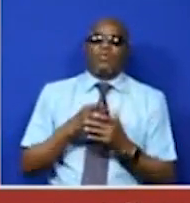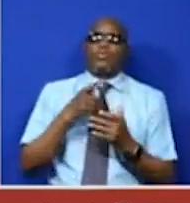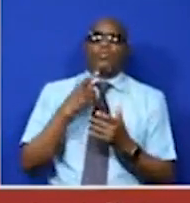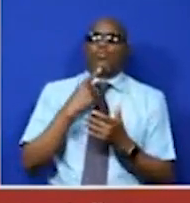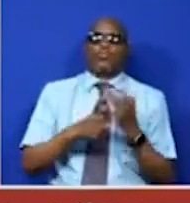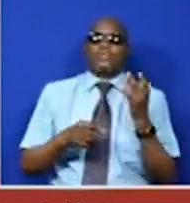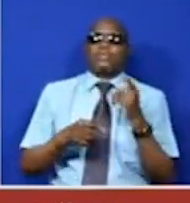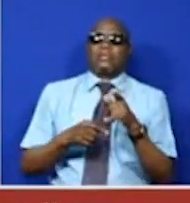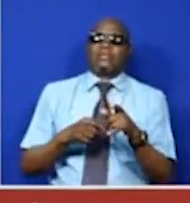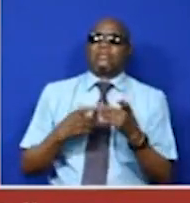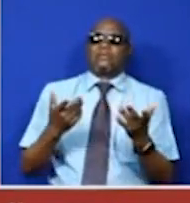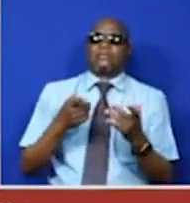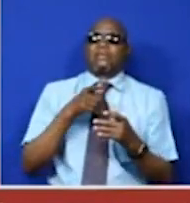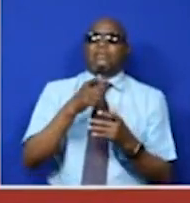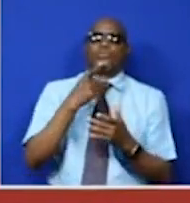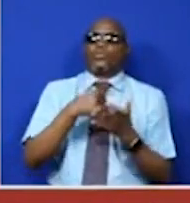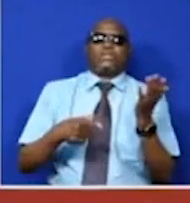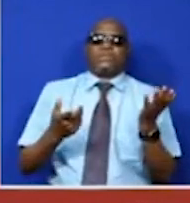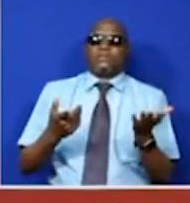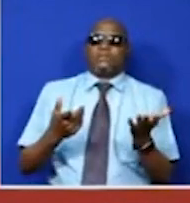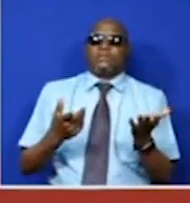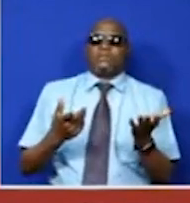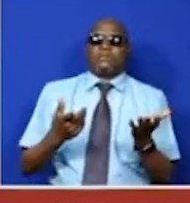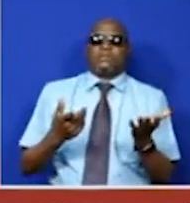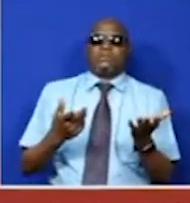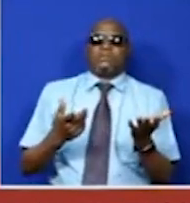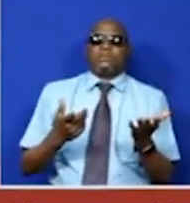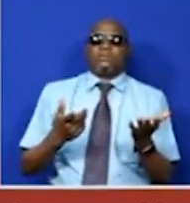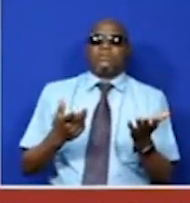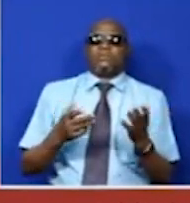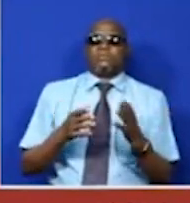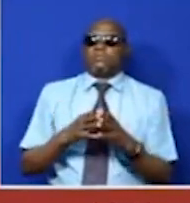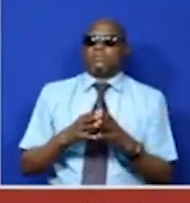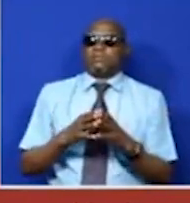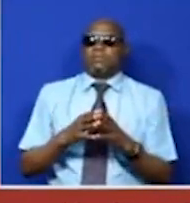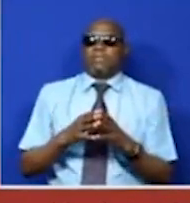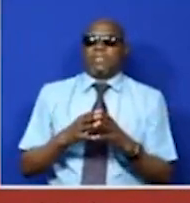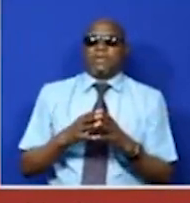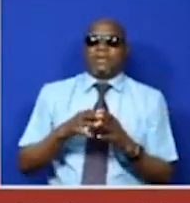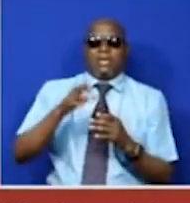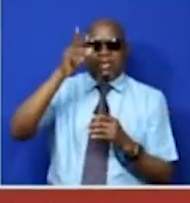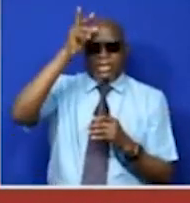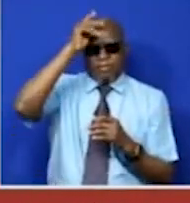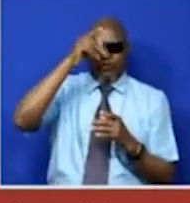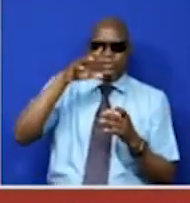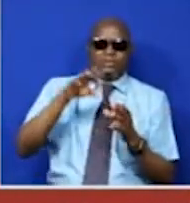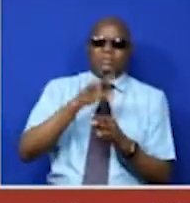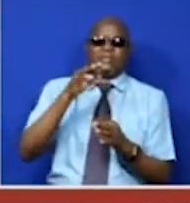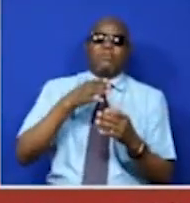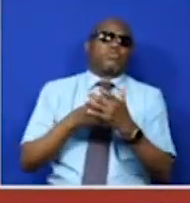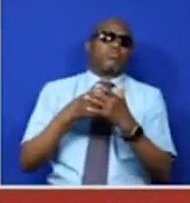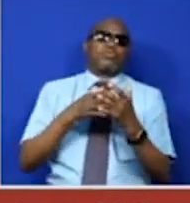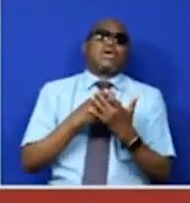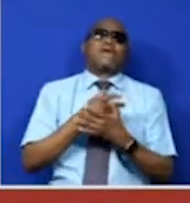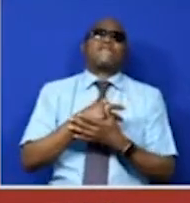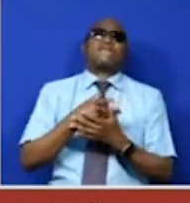what is this? Surely, yani pepo ya kupinga kila kitu.